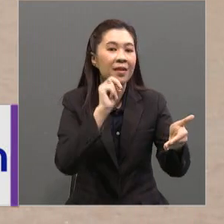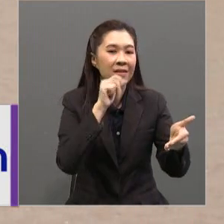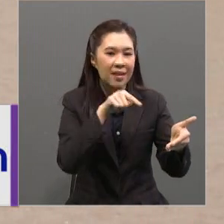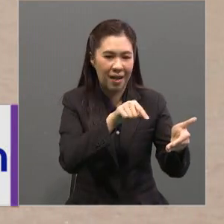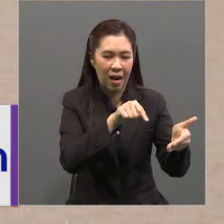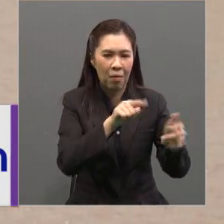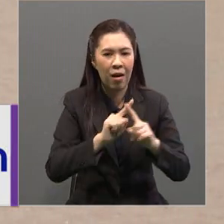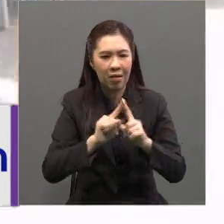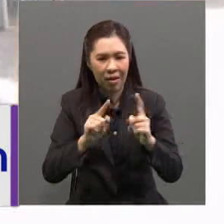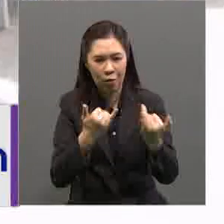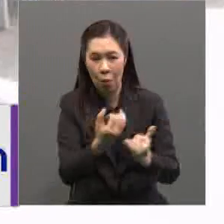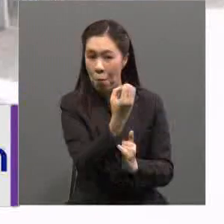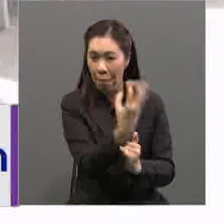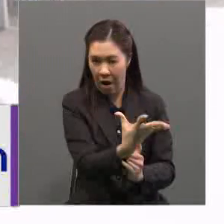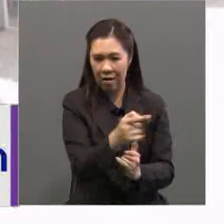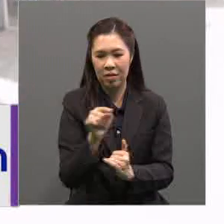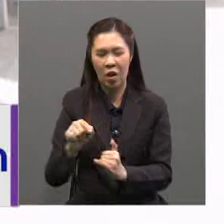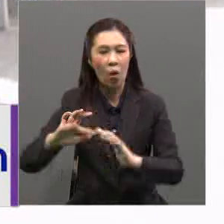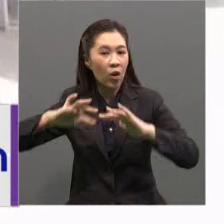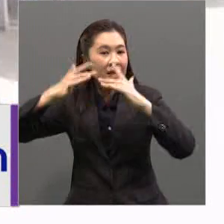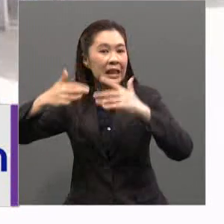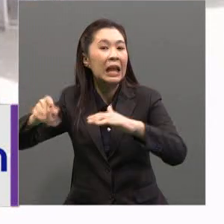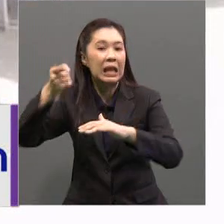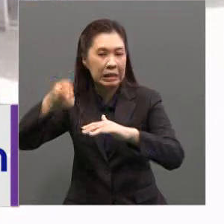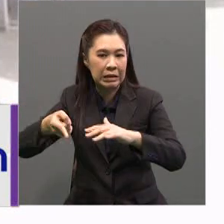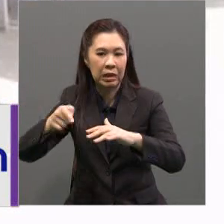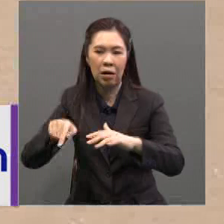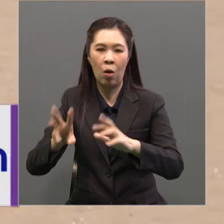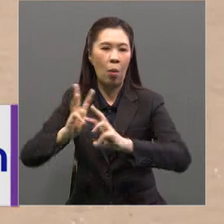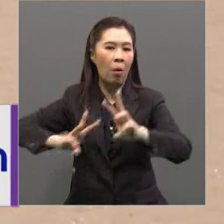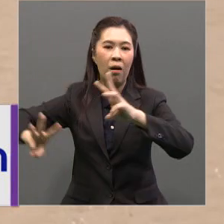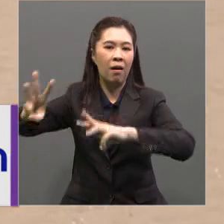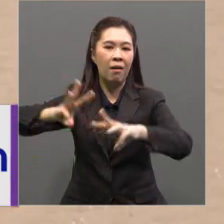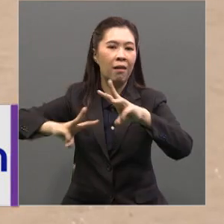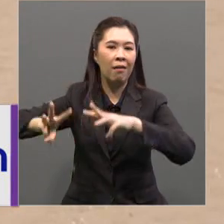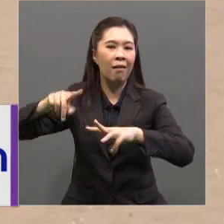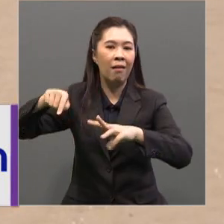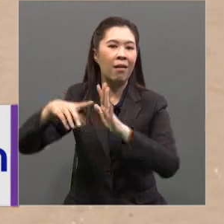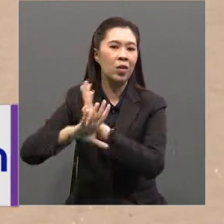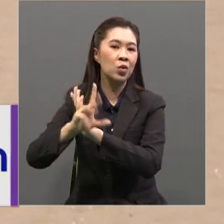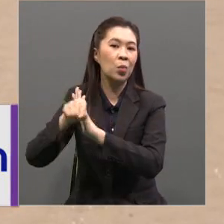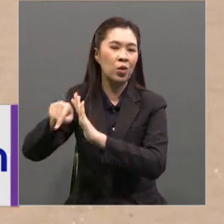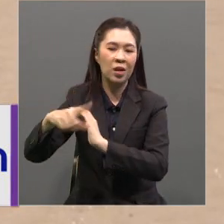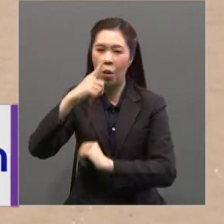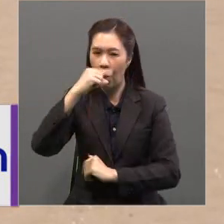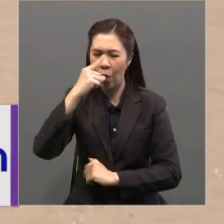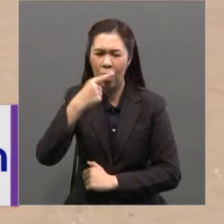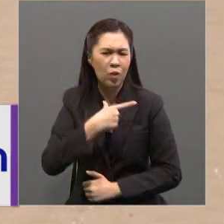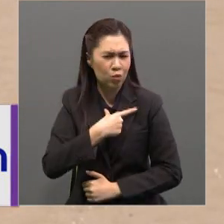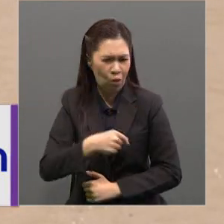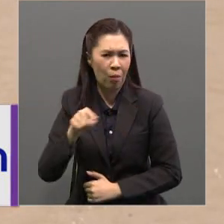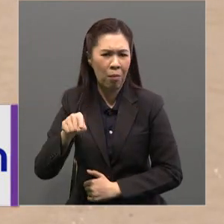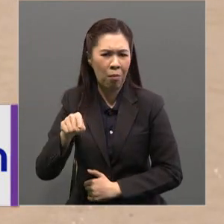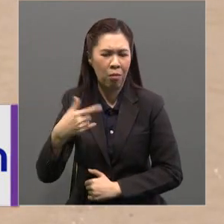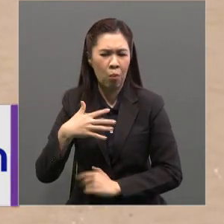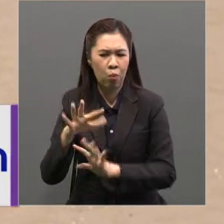เท่าแต่ปรากฏว่าฮิตในขณะที่หาดทรายทะเลจริงๆไม่มีคนเลย คือต้องบอกว่าพัทยาชลบุรีนักท่องเที่ยวชาวต่างชาติเนี่ยไปเที่ยวกันเยอะนะ ปกติแน่นนะ ใ